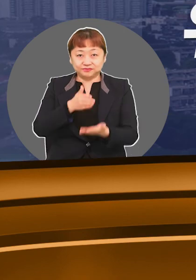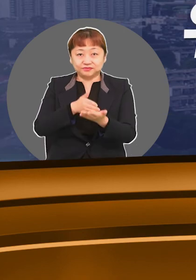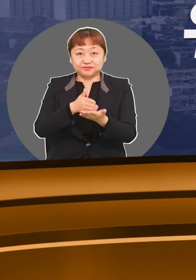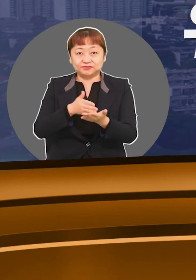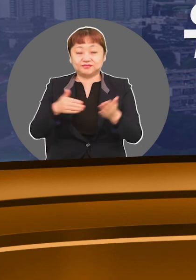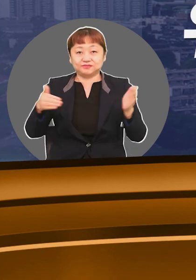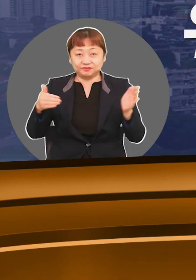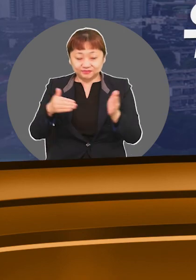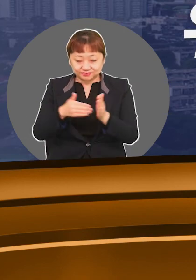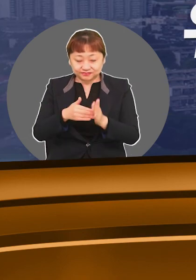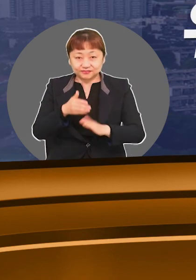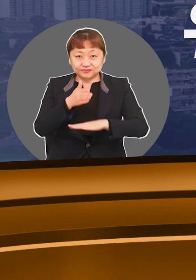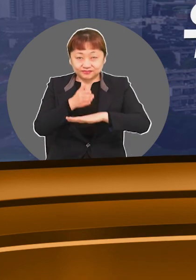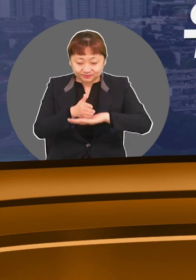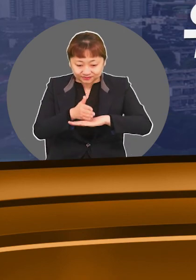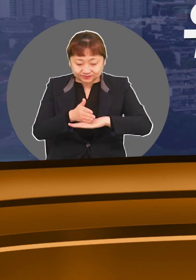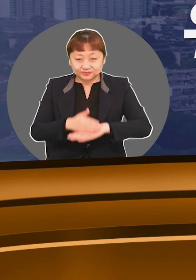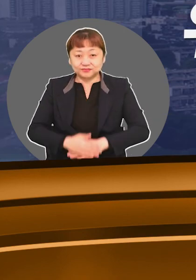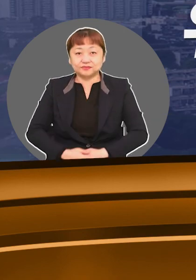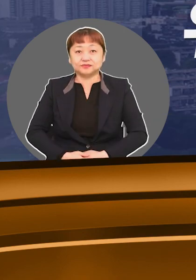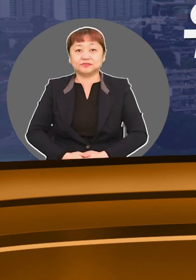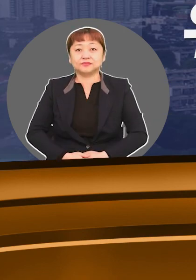이상으로 위클리 광명 마칩니다 고맙습니다